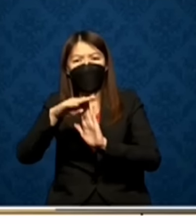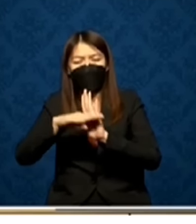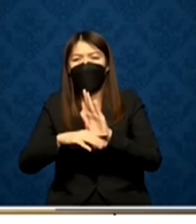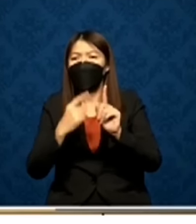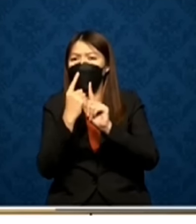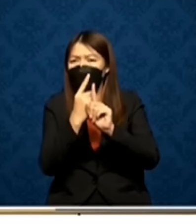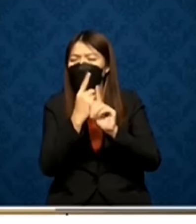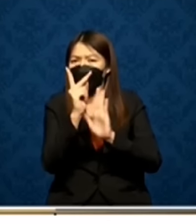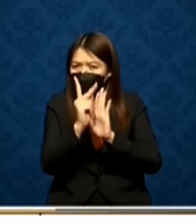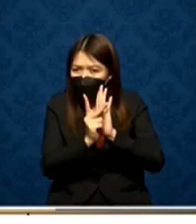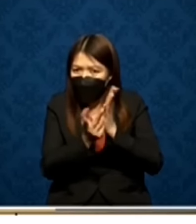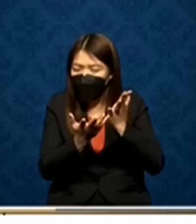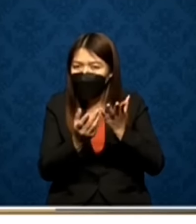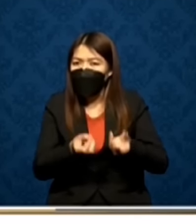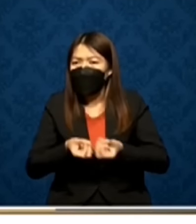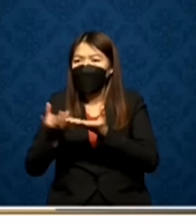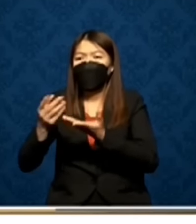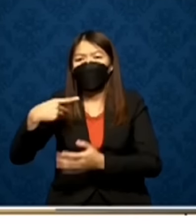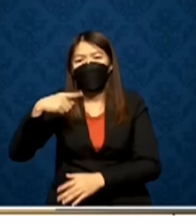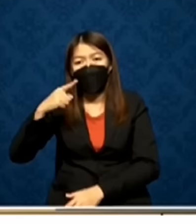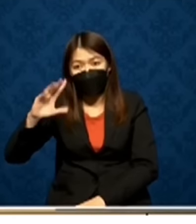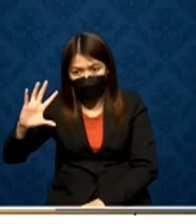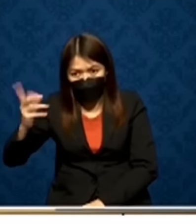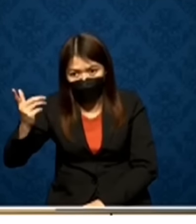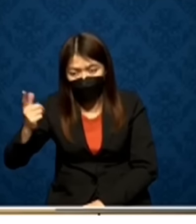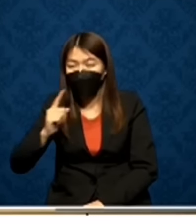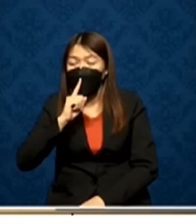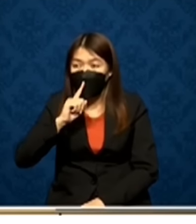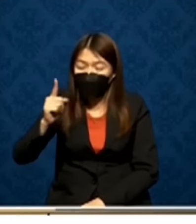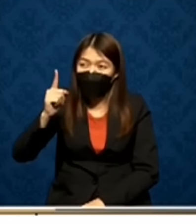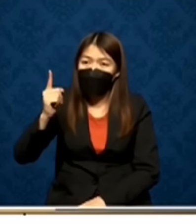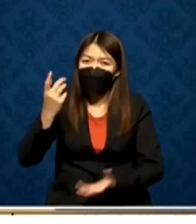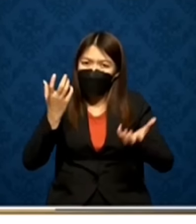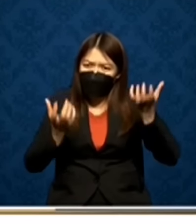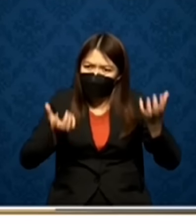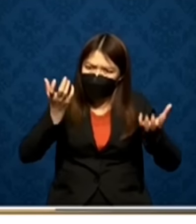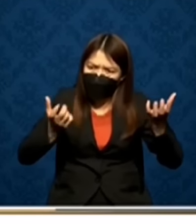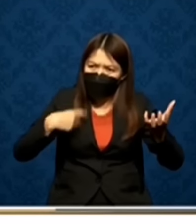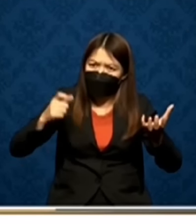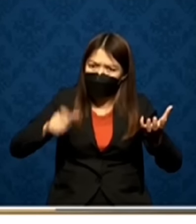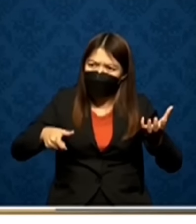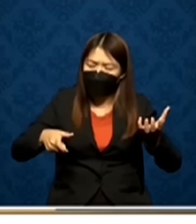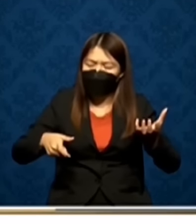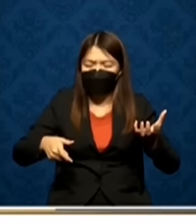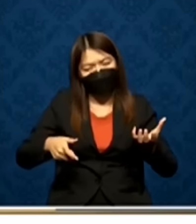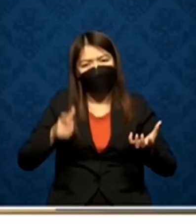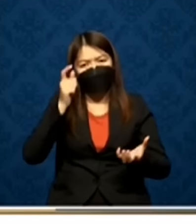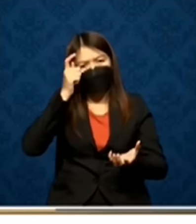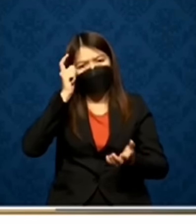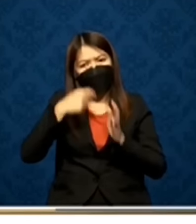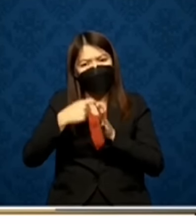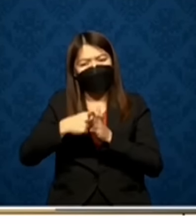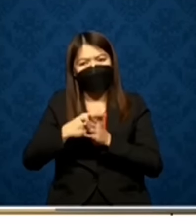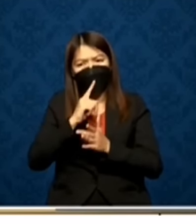รื่องไปปวช.แล้วคุณก็มีตัวอย่างให้เห็นไปฟ้องที่ศาลยุติธรรมทำไมมาฟ้องที่ศาลปกครองเพราะอะไรรู้ไหม